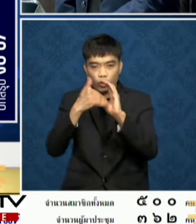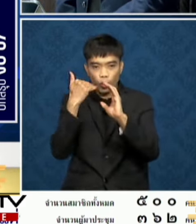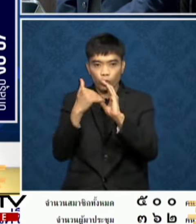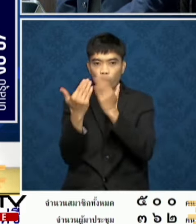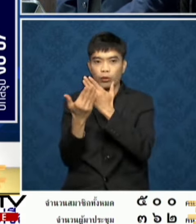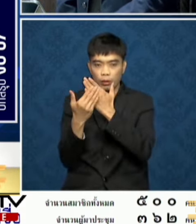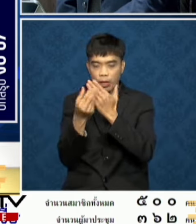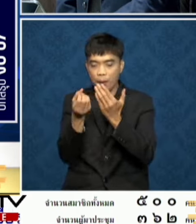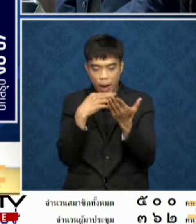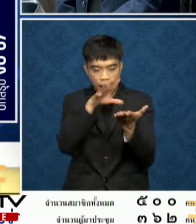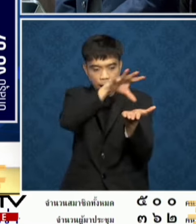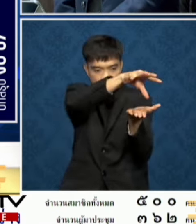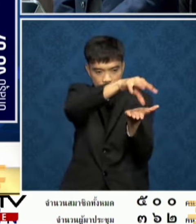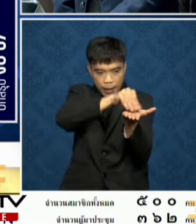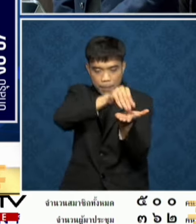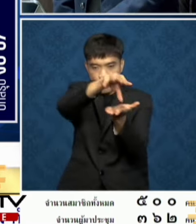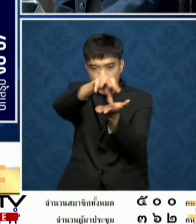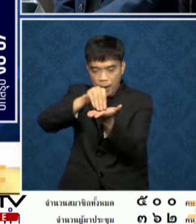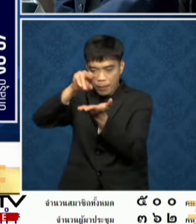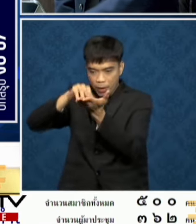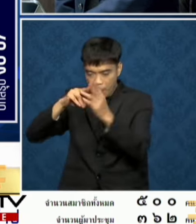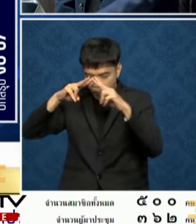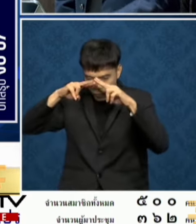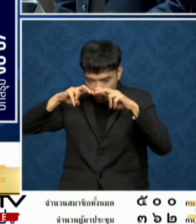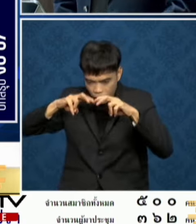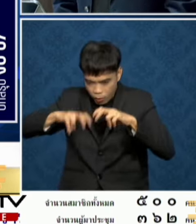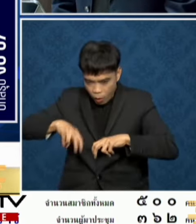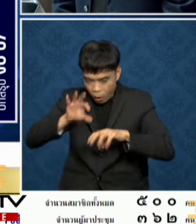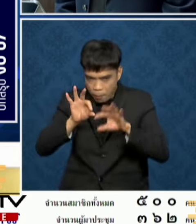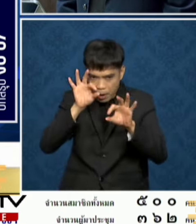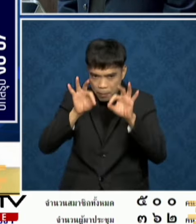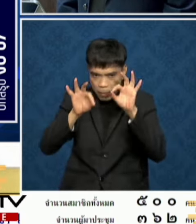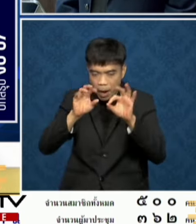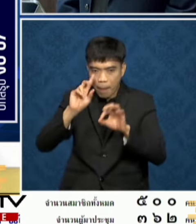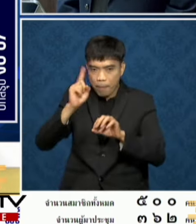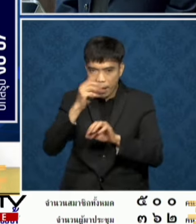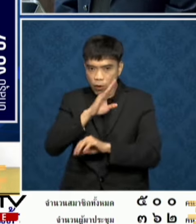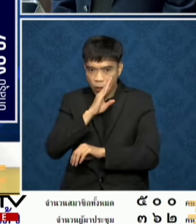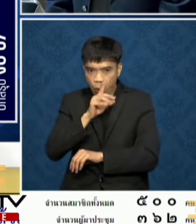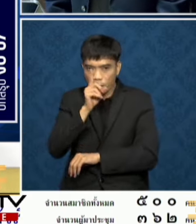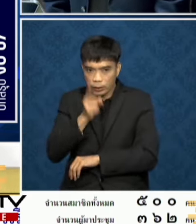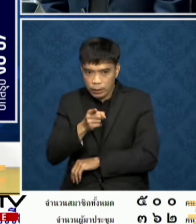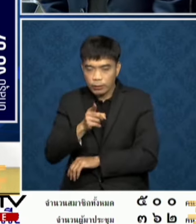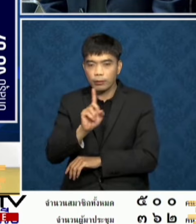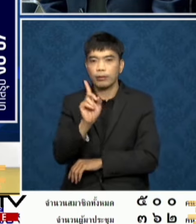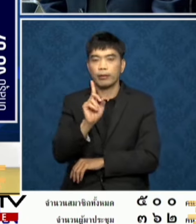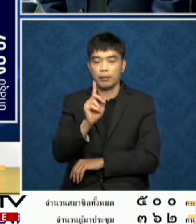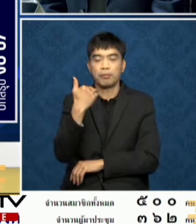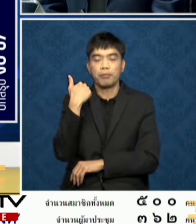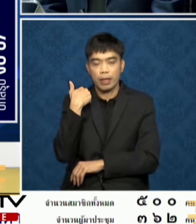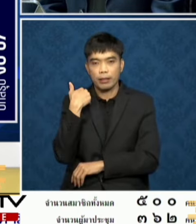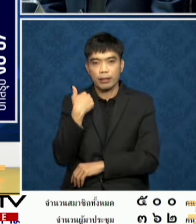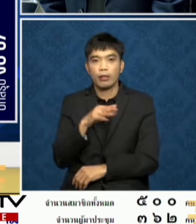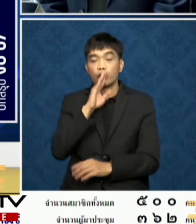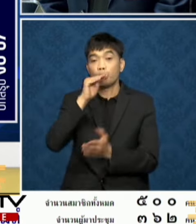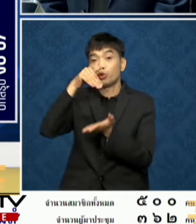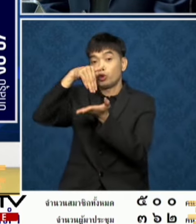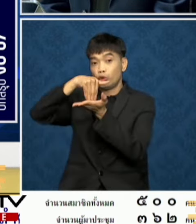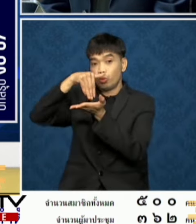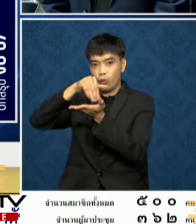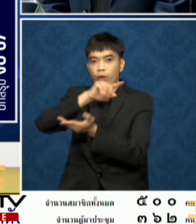และนำข้อความทั้งหมดมาคัดกรองอีกครั้งหนึ่งสไลด์ถัดไปครับ ในเดือนนั้นครับทางศูนย์ได้คัดกรอง